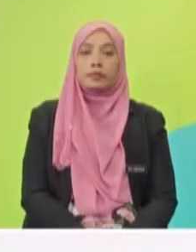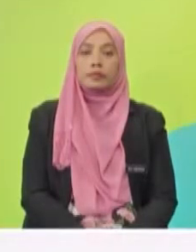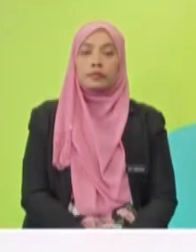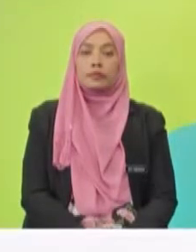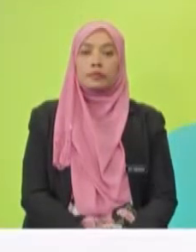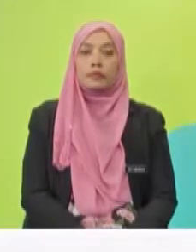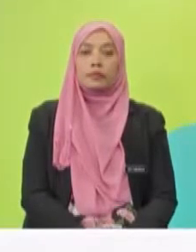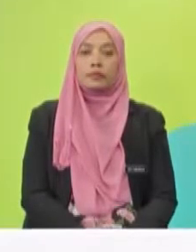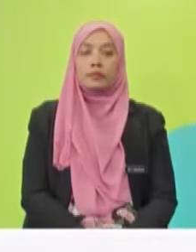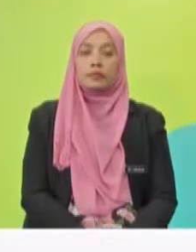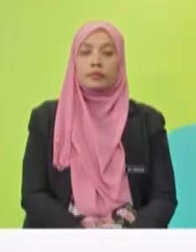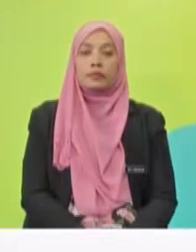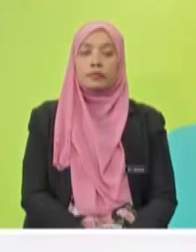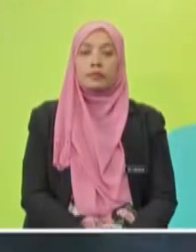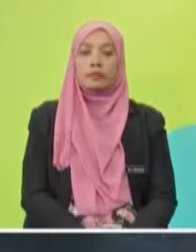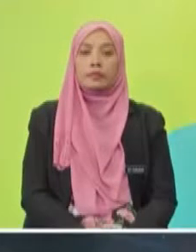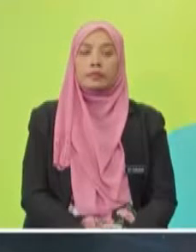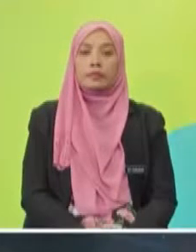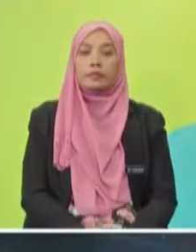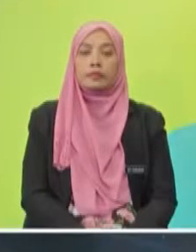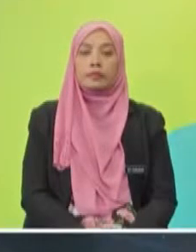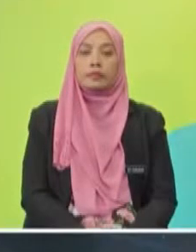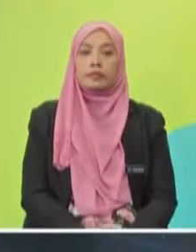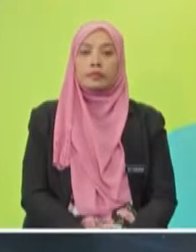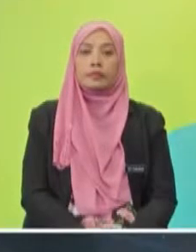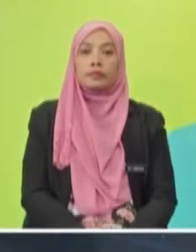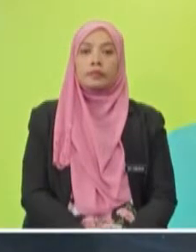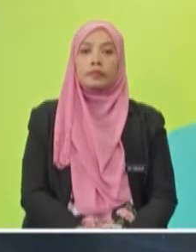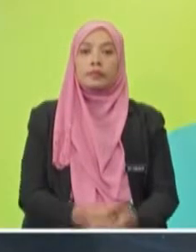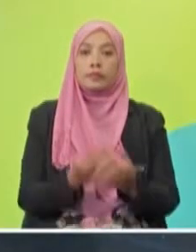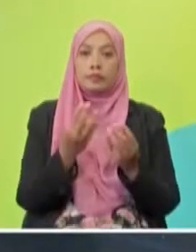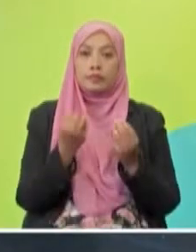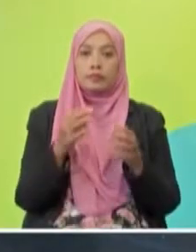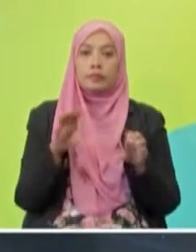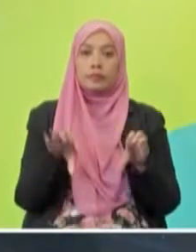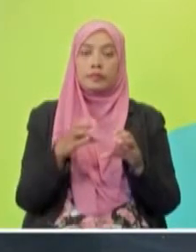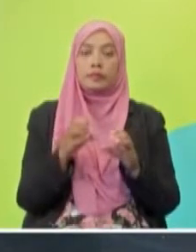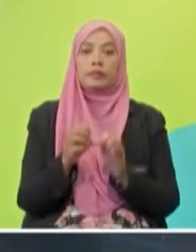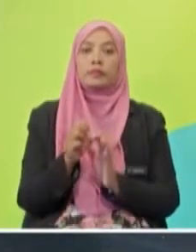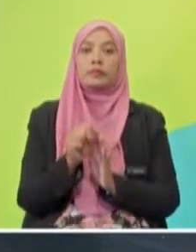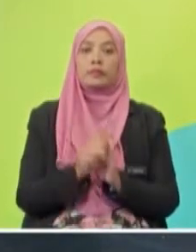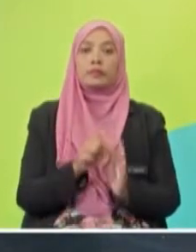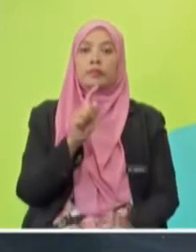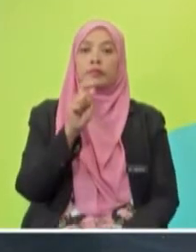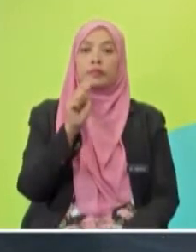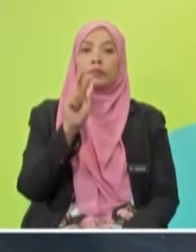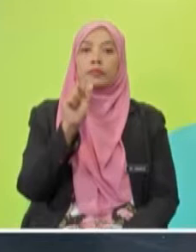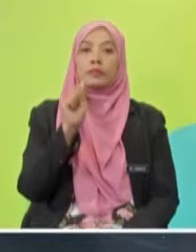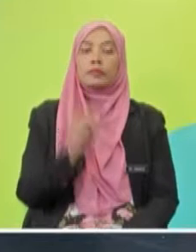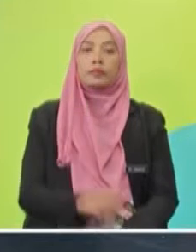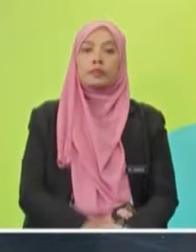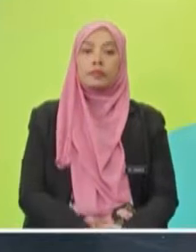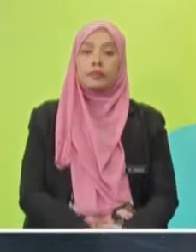Okey, kita nak buat setara tau. Itu baru satu kek. Okey, cuba Sean tengok kek yang kedua, kek coklat tersebut. Oh, yang ni. Cuba Sean keluar